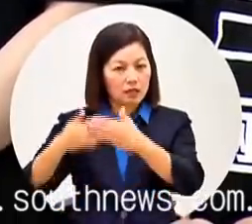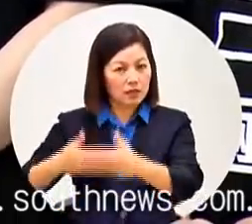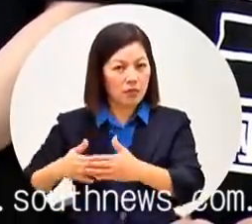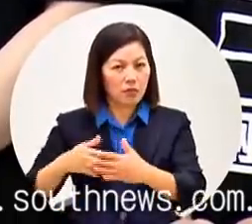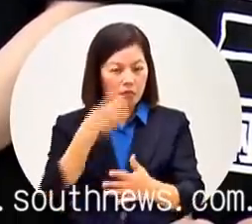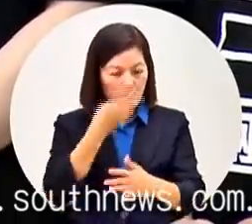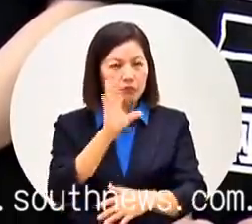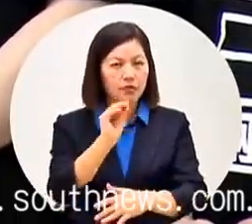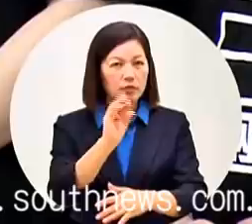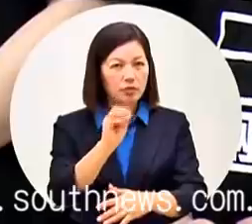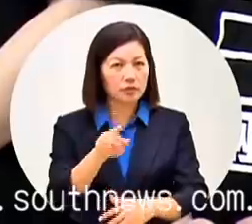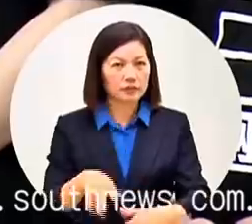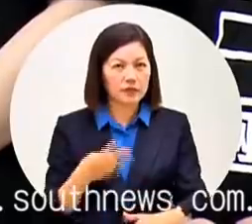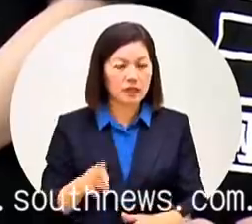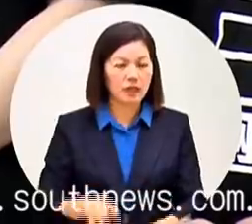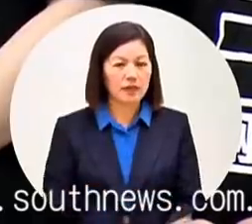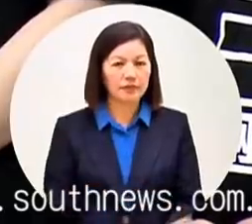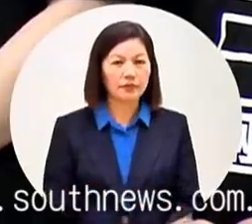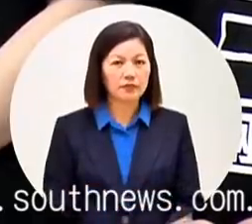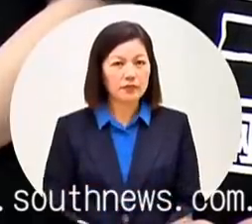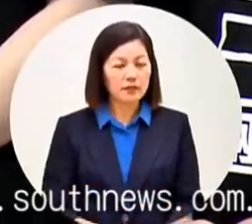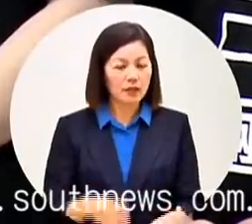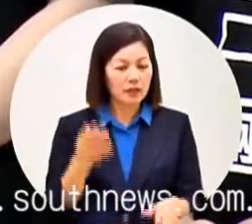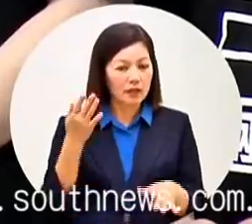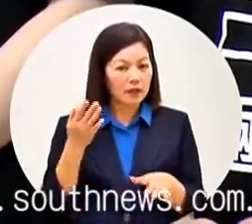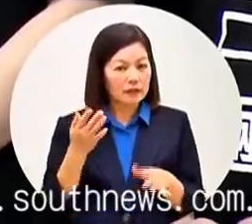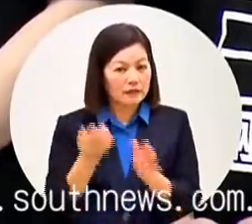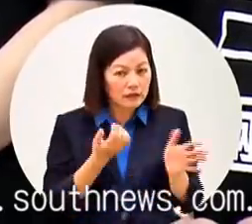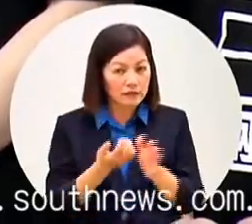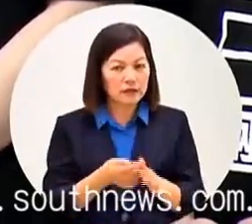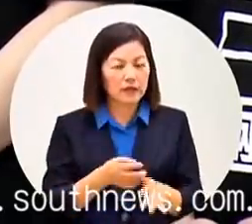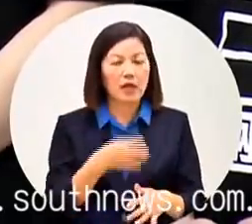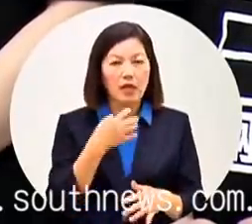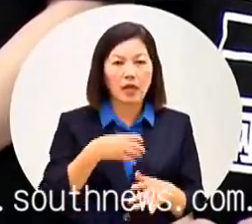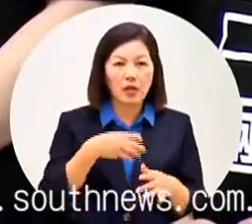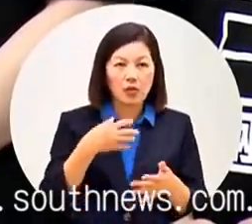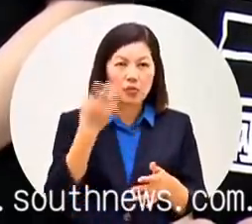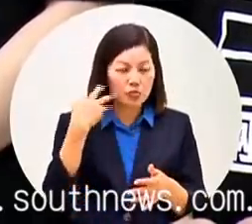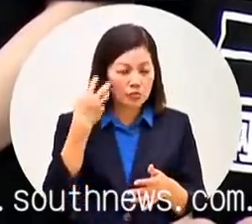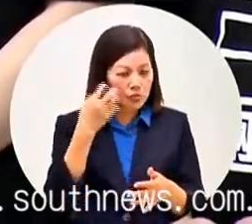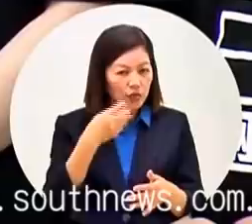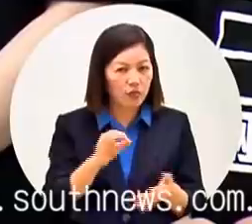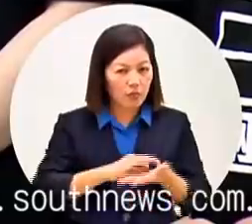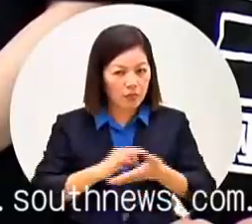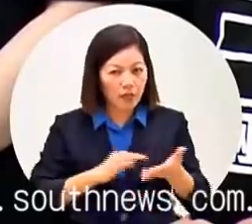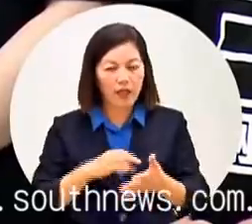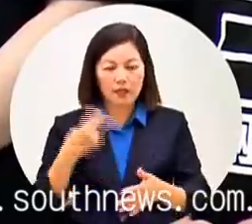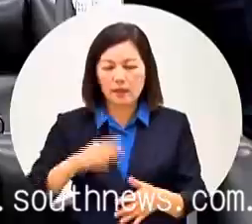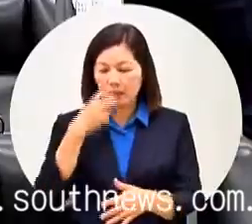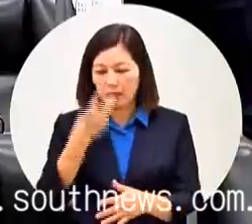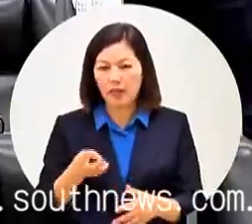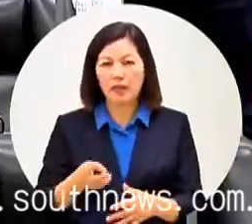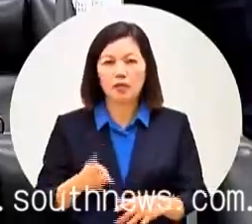的荒腔走板，从卖水果变成拜访特首、拜访国台办，还有这个中联办